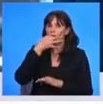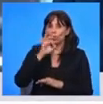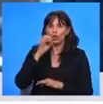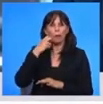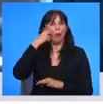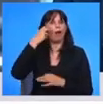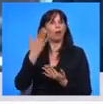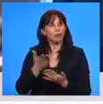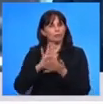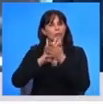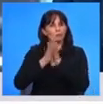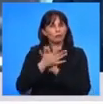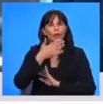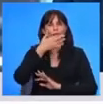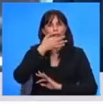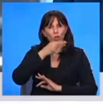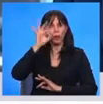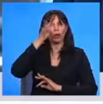משתבחת, כן. ממש